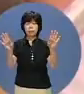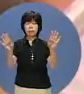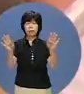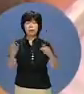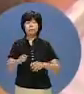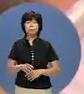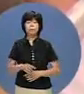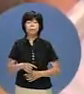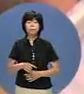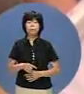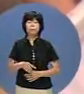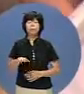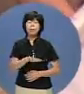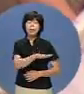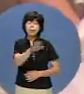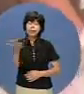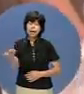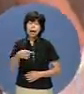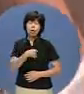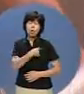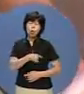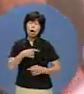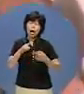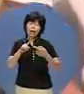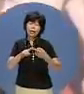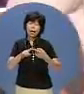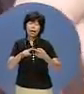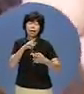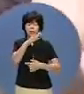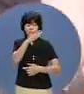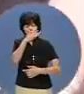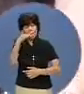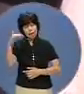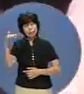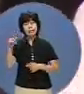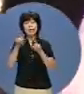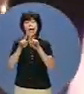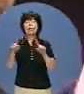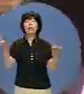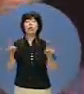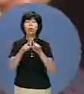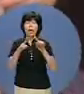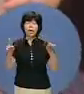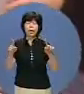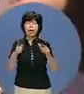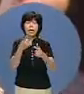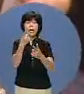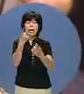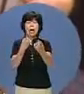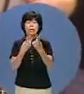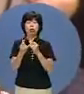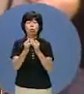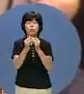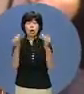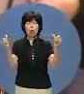中学校も息の合ったテンポと迫力のある力強い演奏で来場者を魅了します